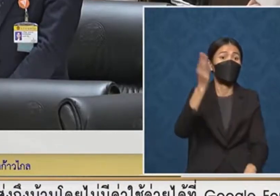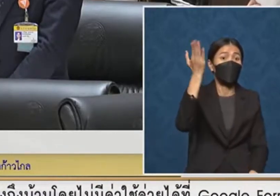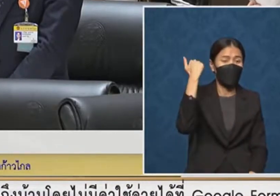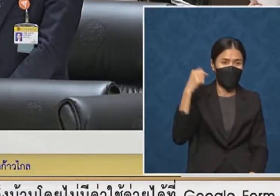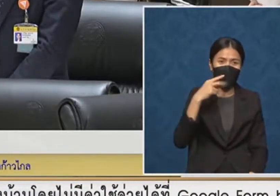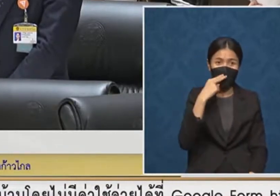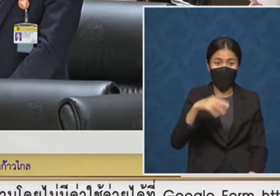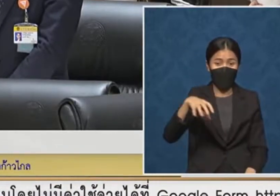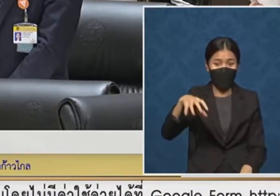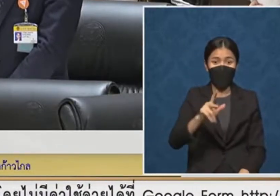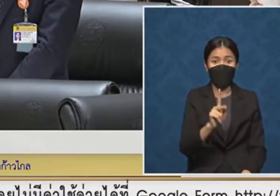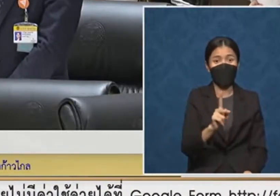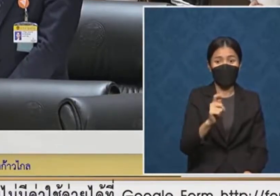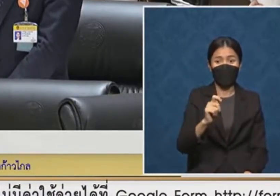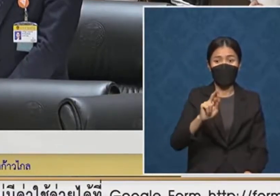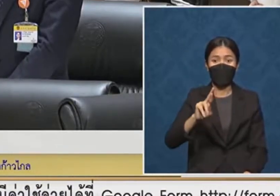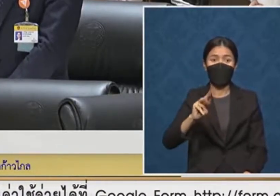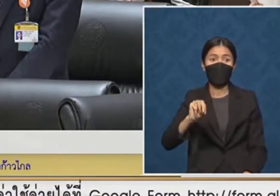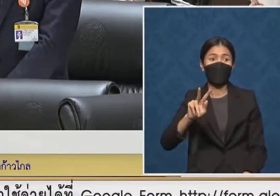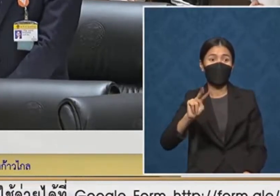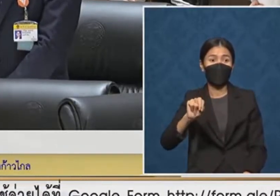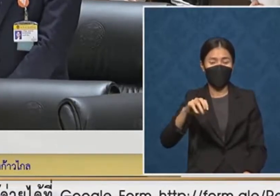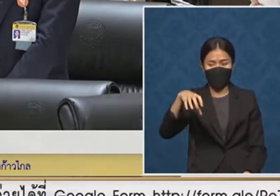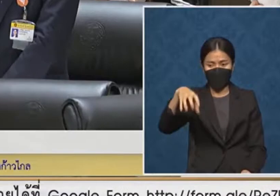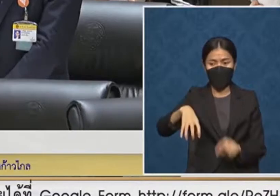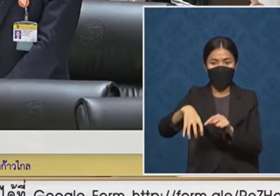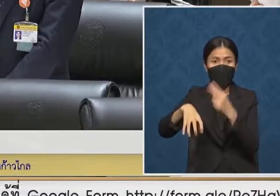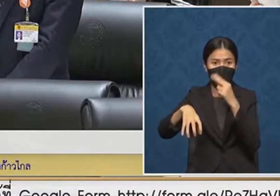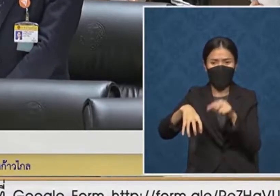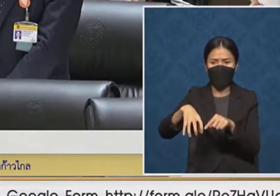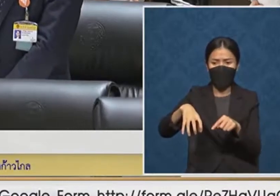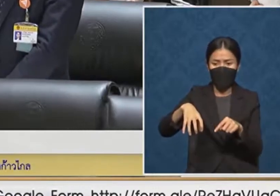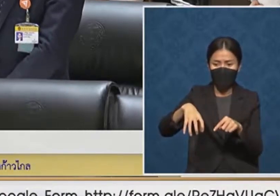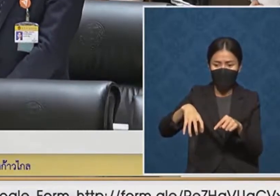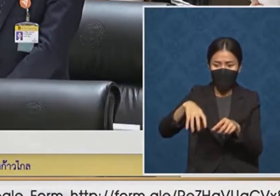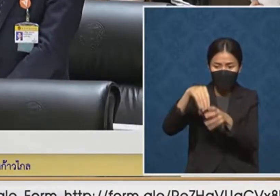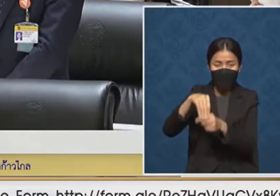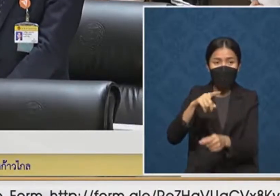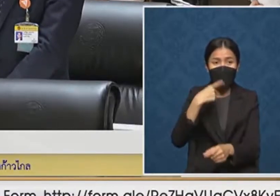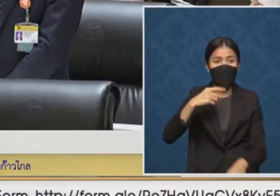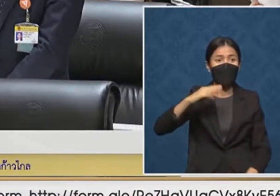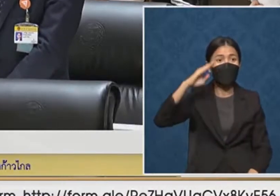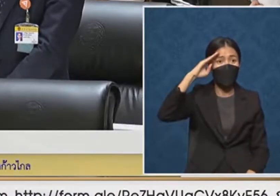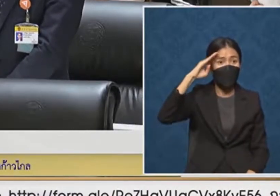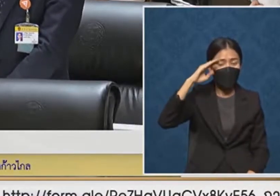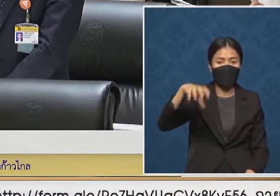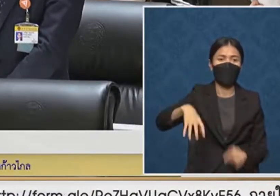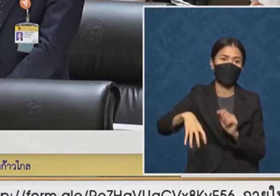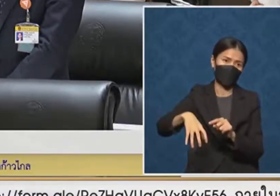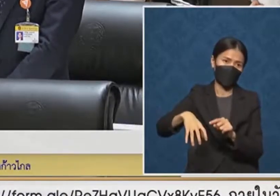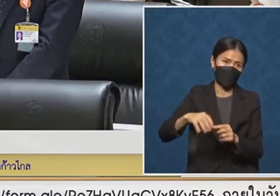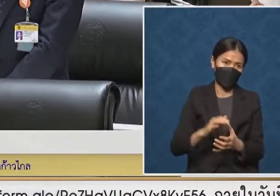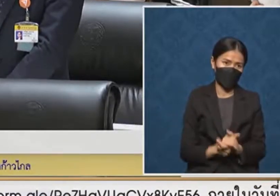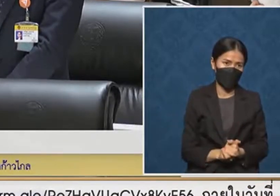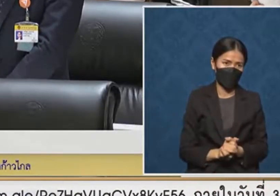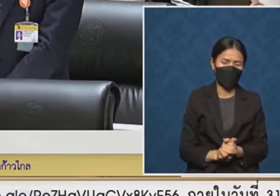่เทนมภ่า จนเงินมเที่ย ช